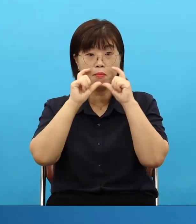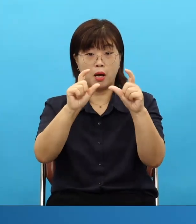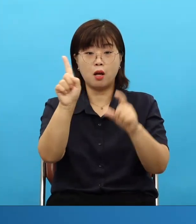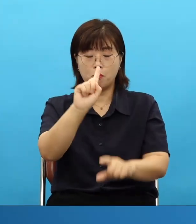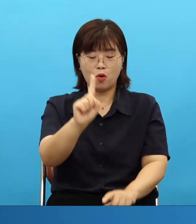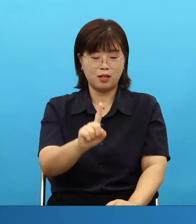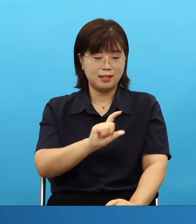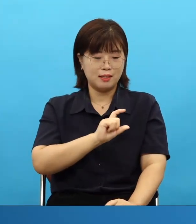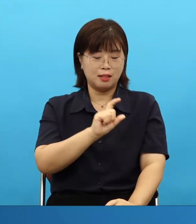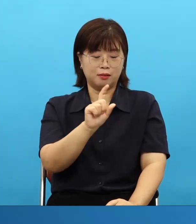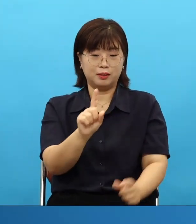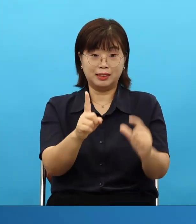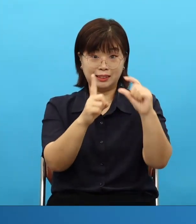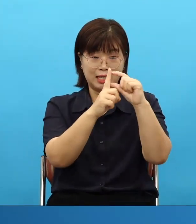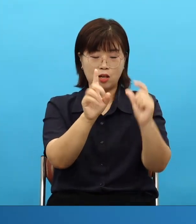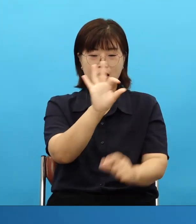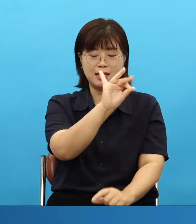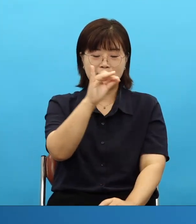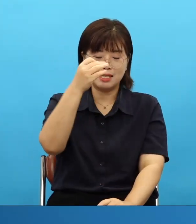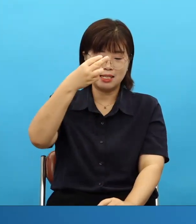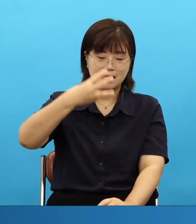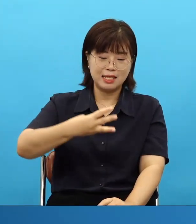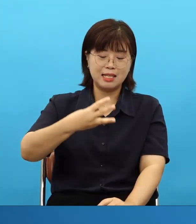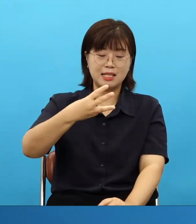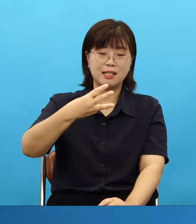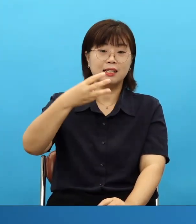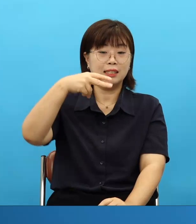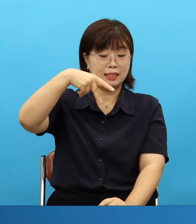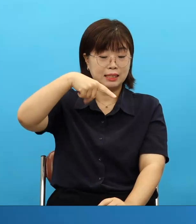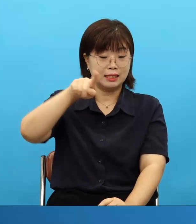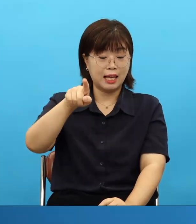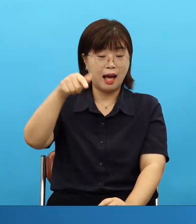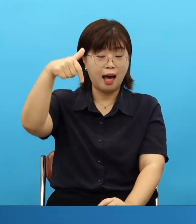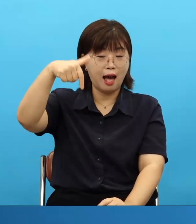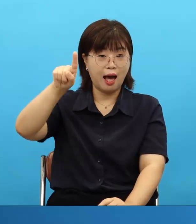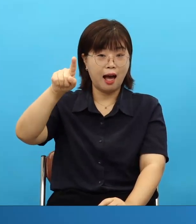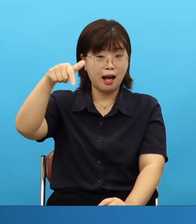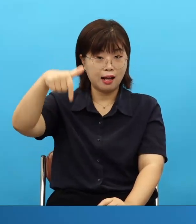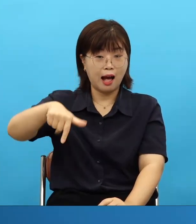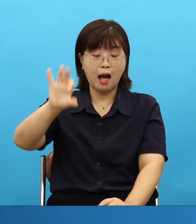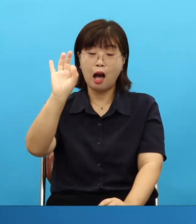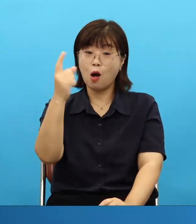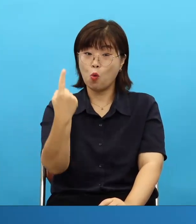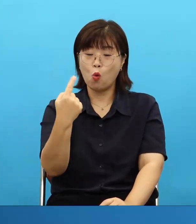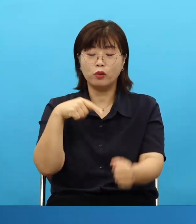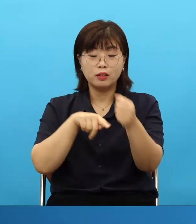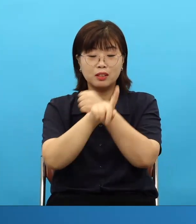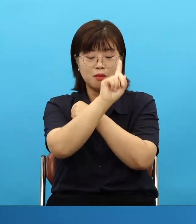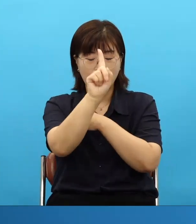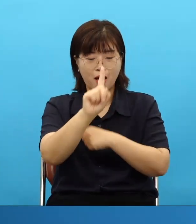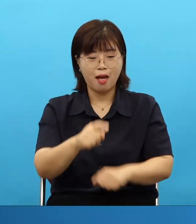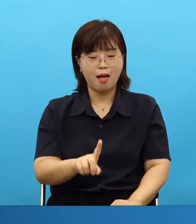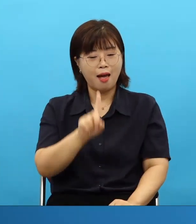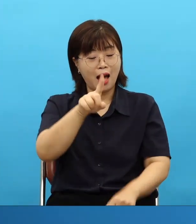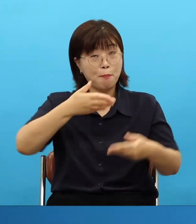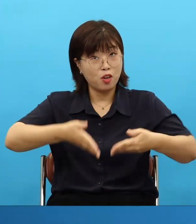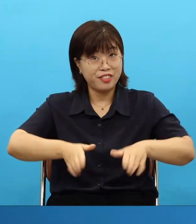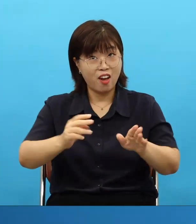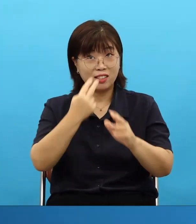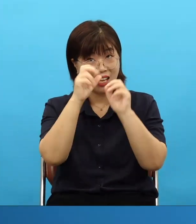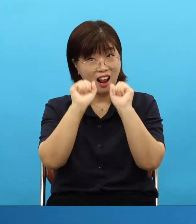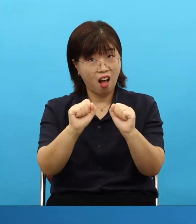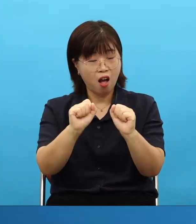one life to live. 한 번 죽는 거다. You live once, you die once. 한 번 태어나고 한 번 죽는 거다. You're born once, you die